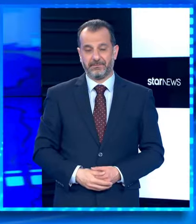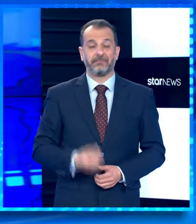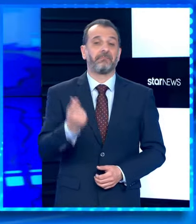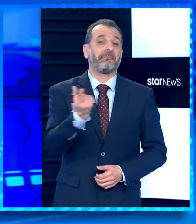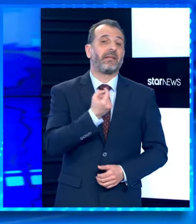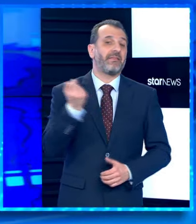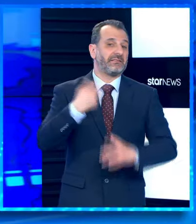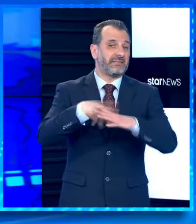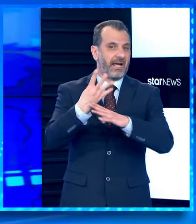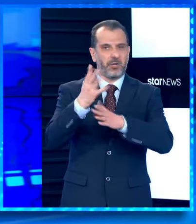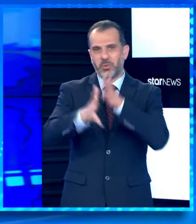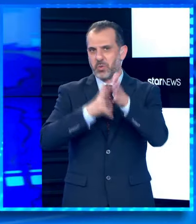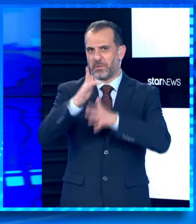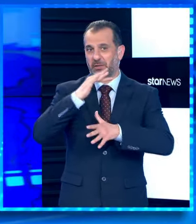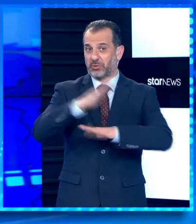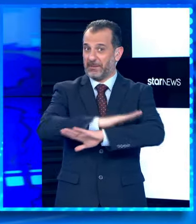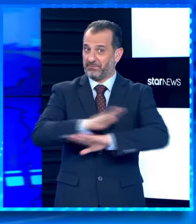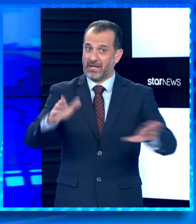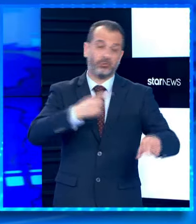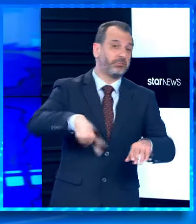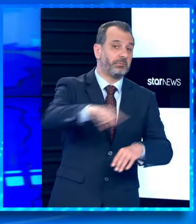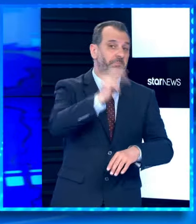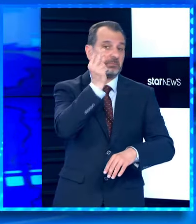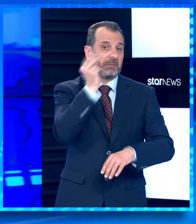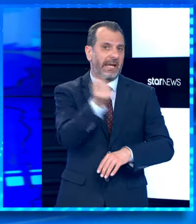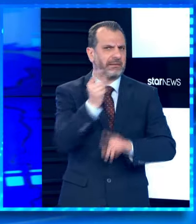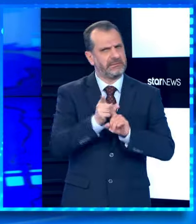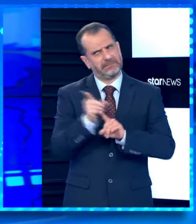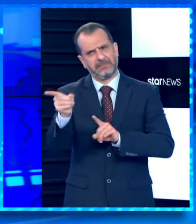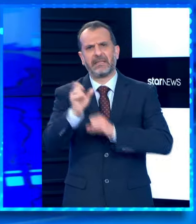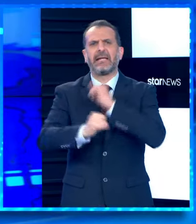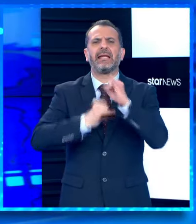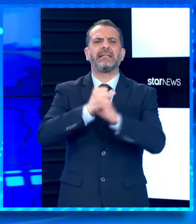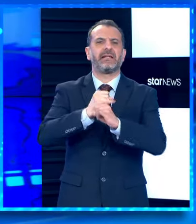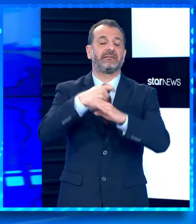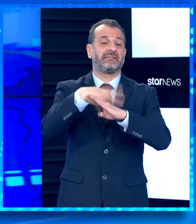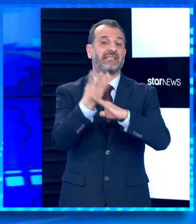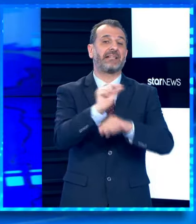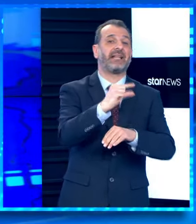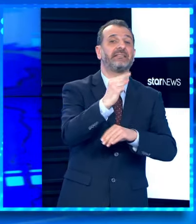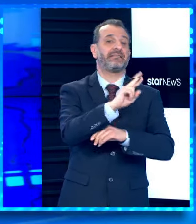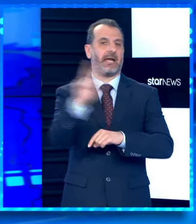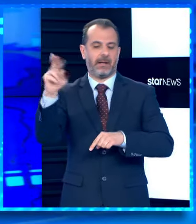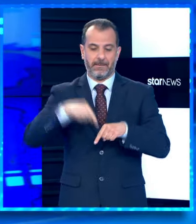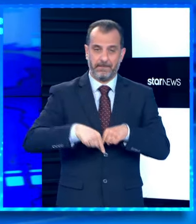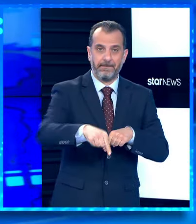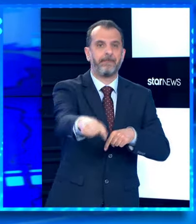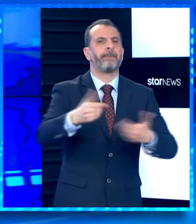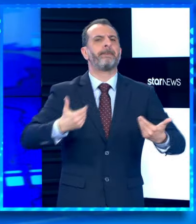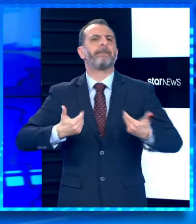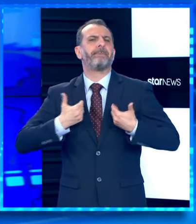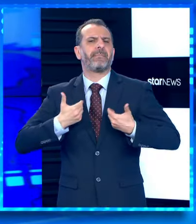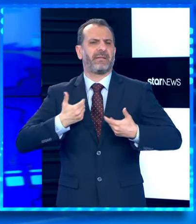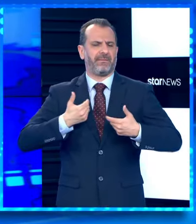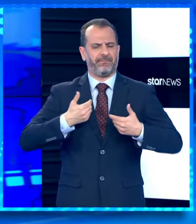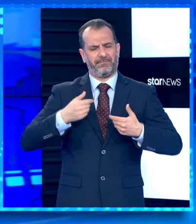Και εδώ τελείωσε και το απογευματινό δελτίο ειδήσεων του Star Channel. Για συνεχή ενημέρωση μπορείτε πάντα να επισκέπτεστε το star.gr. Ακολουθεί